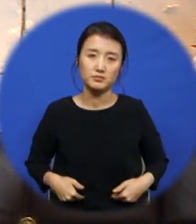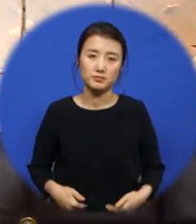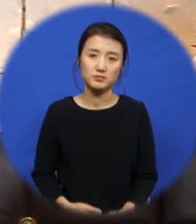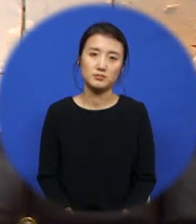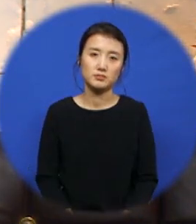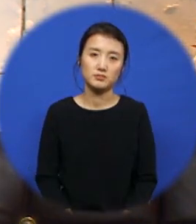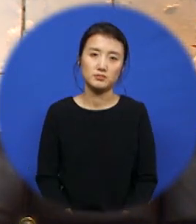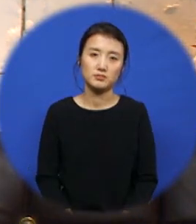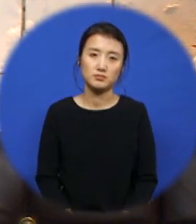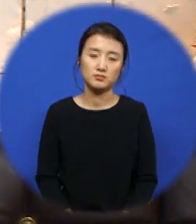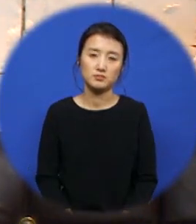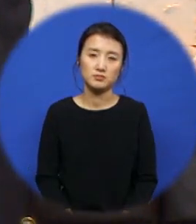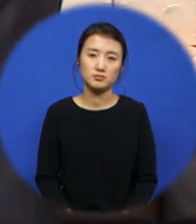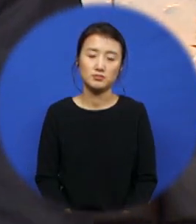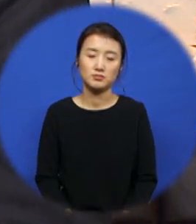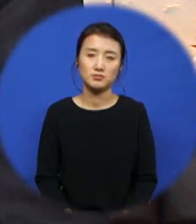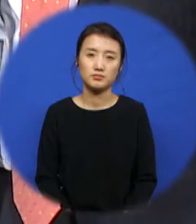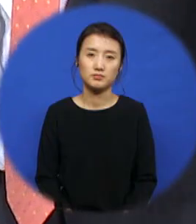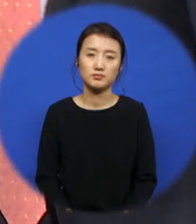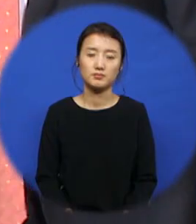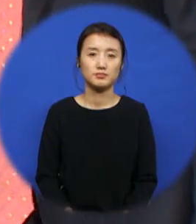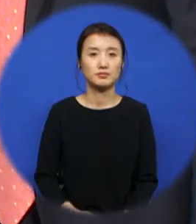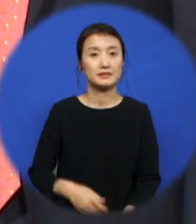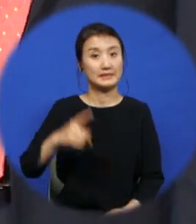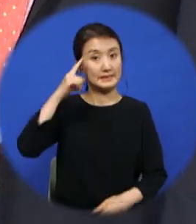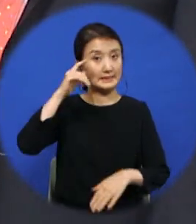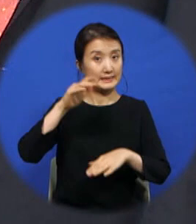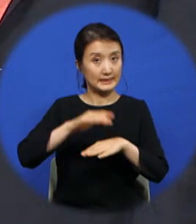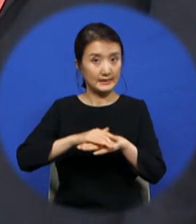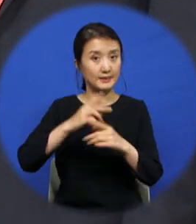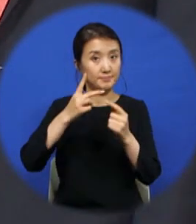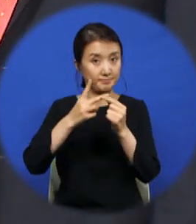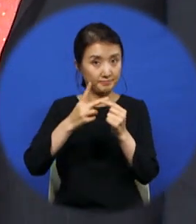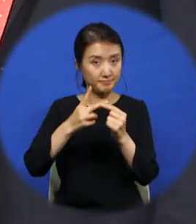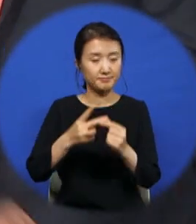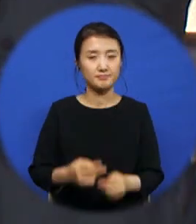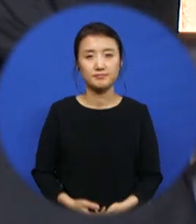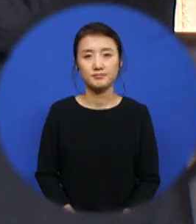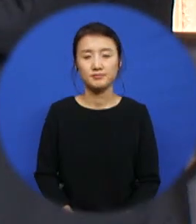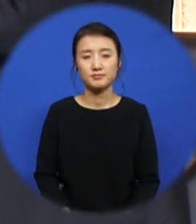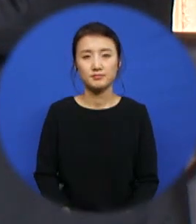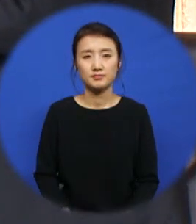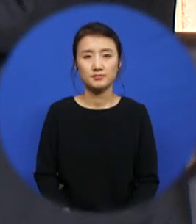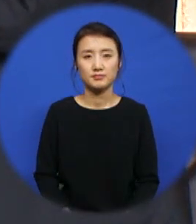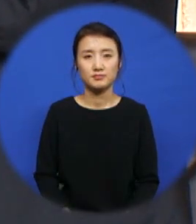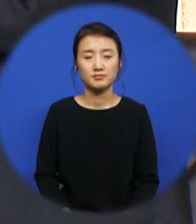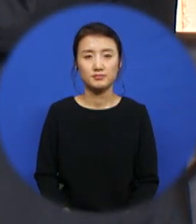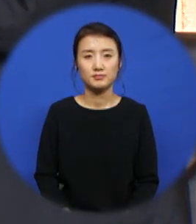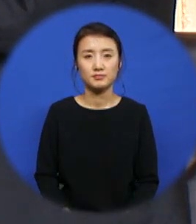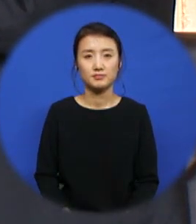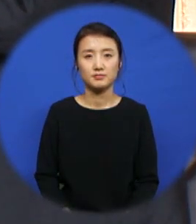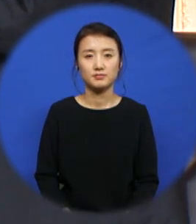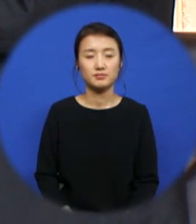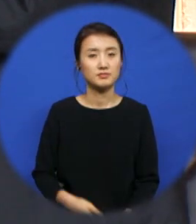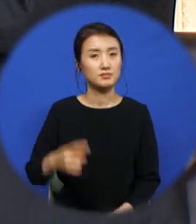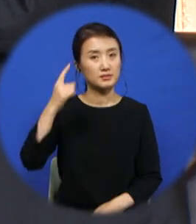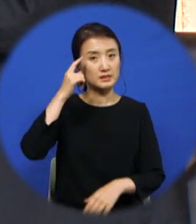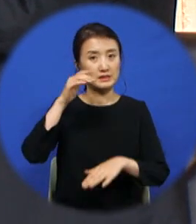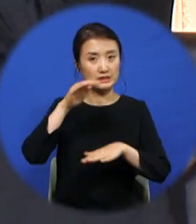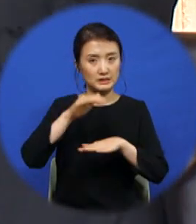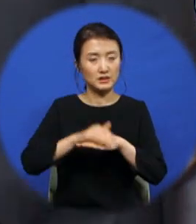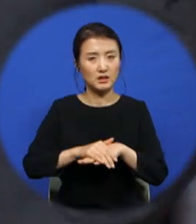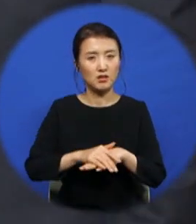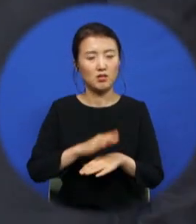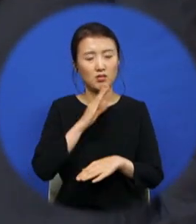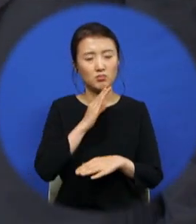말씀을 드릴게요 그럼 그 다음에 지혜의 두번째입니다 이지혜 도 우리가 참 새길 만한 그런